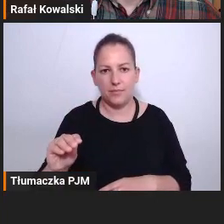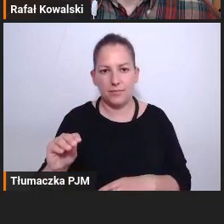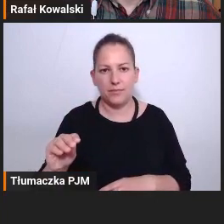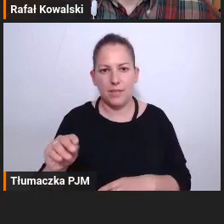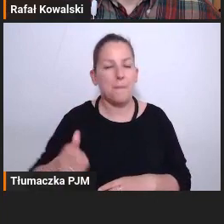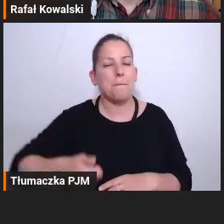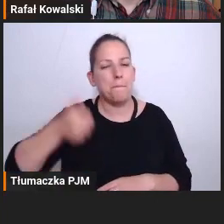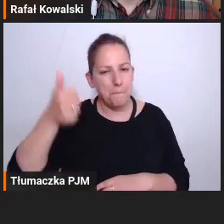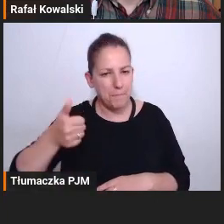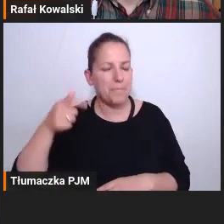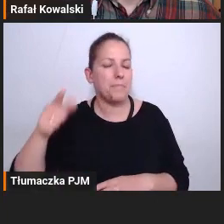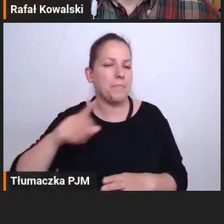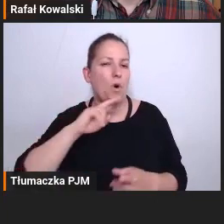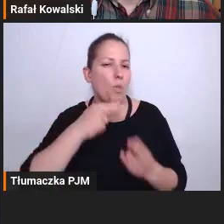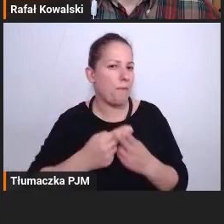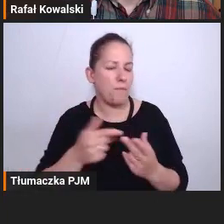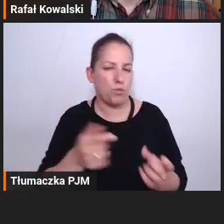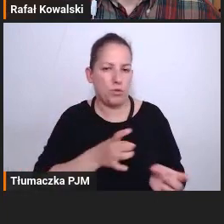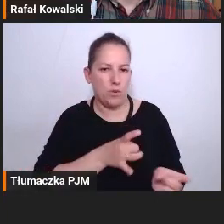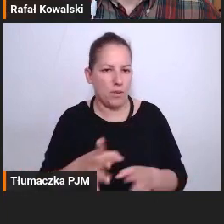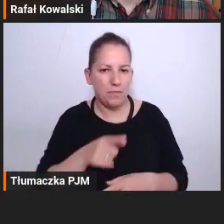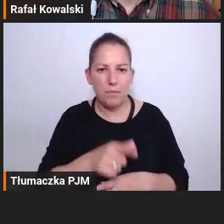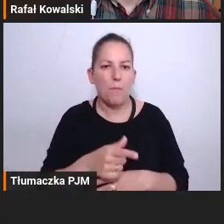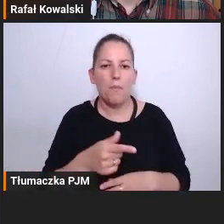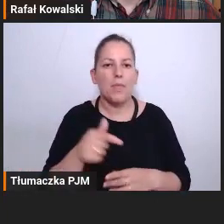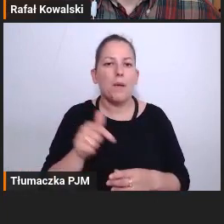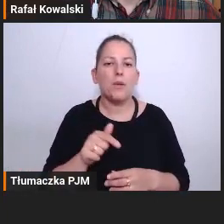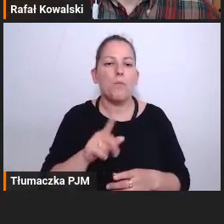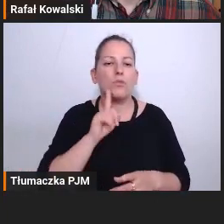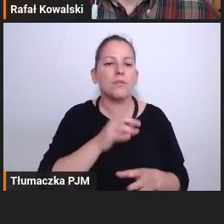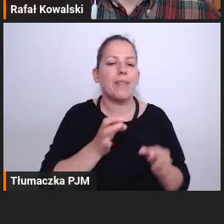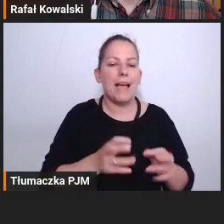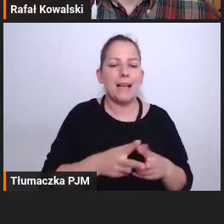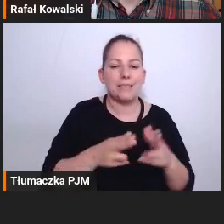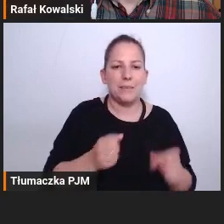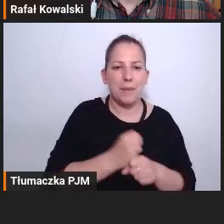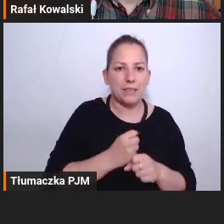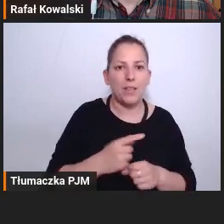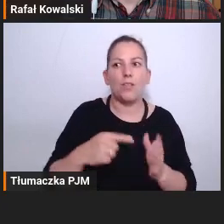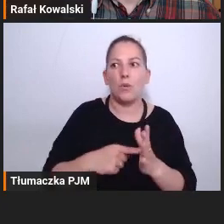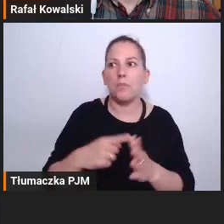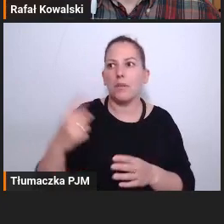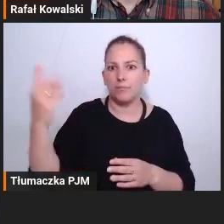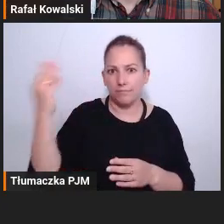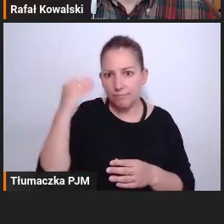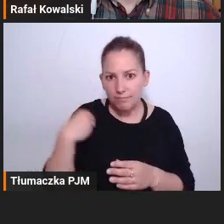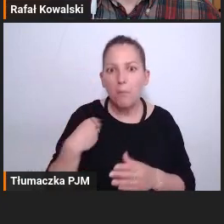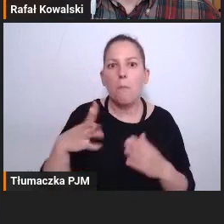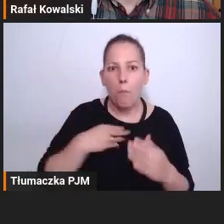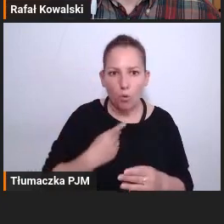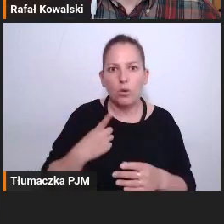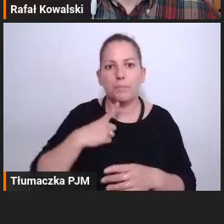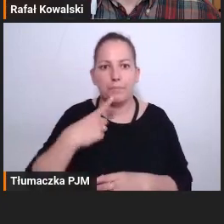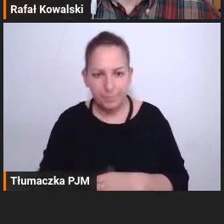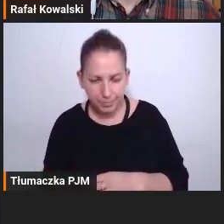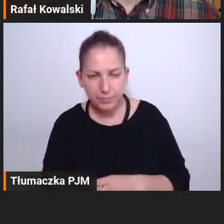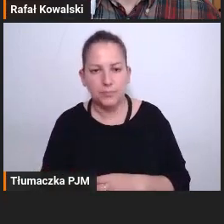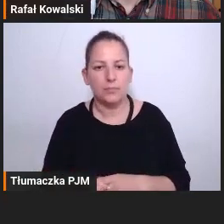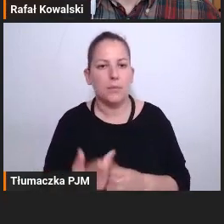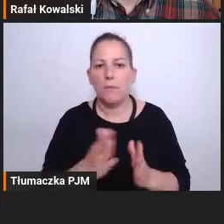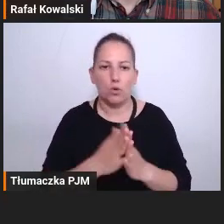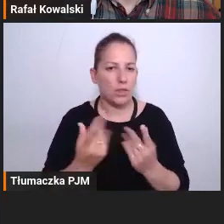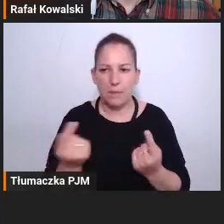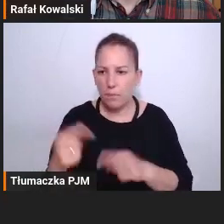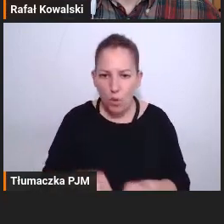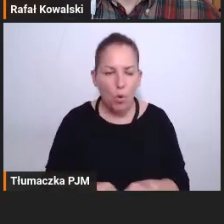z tego względu, że tak naprawdę pracownik nie powinien opuścić miejsca pracy, dopóki nie dostanie zielonego światła od pracodawcy informacji, tak, możesz nie przychodzić,